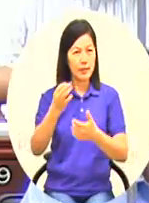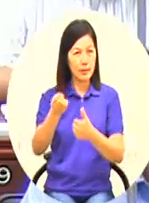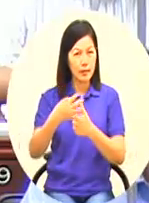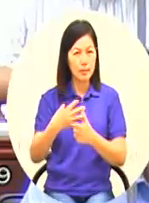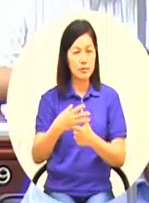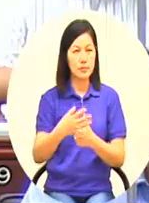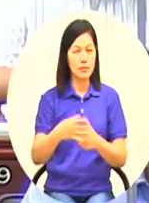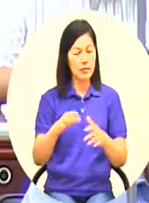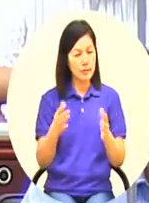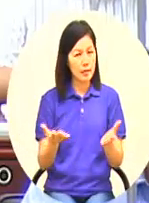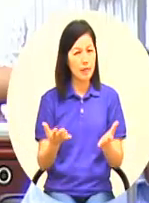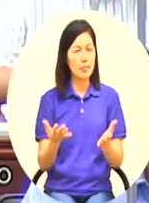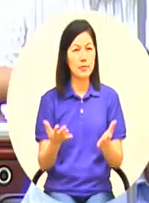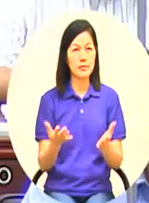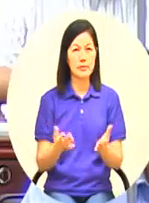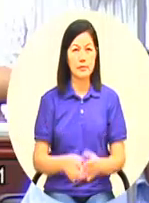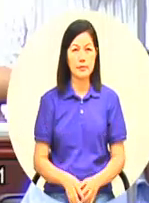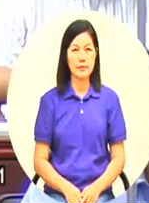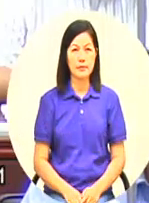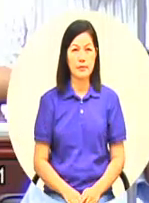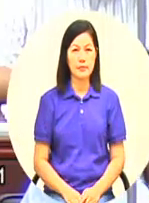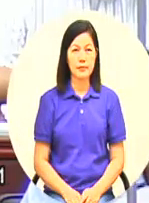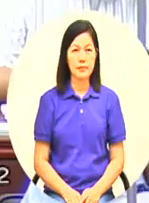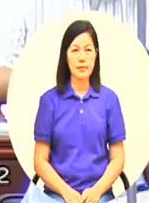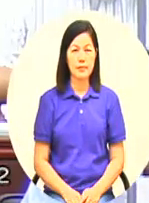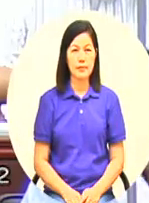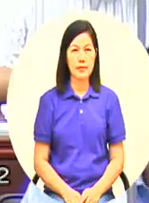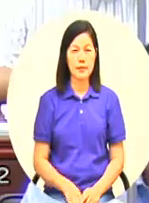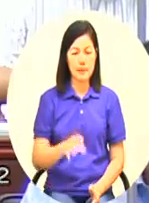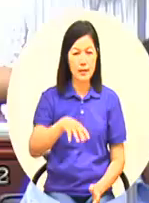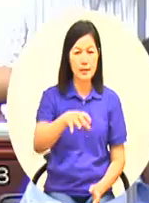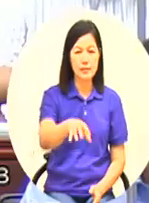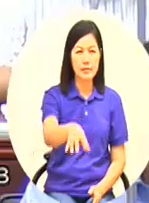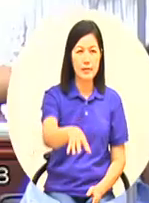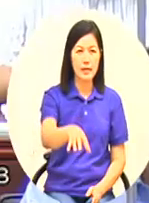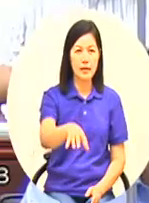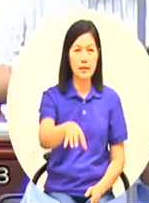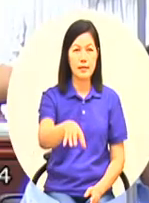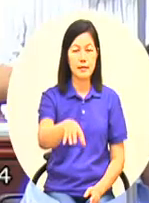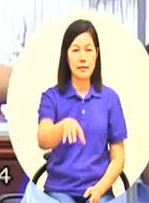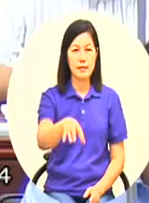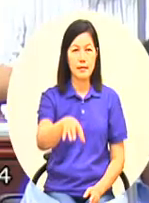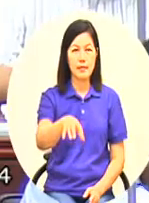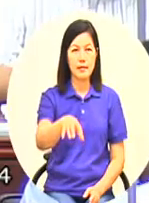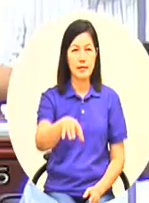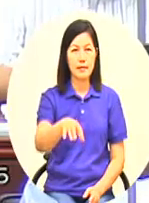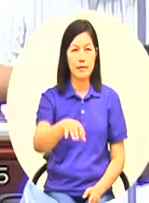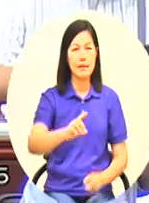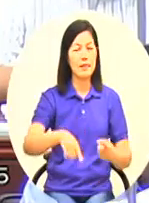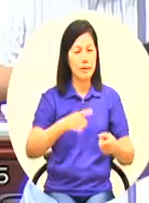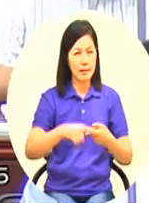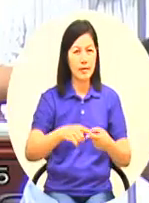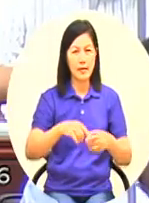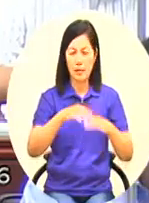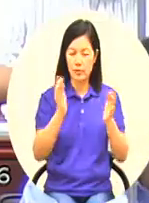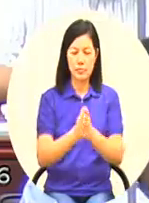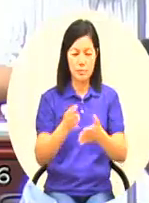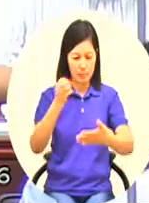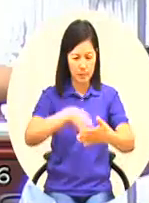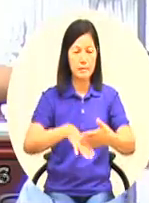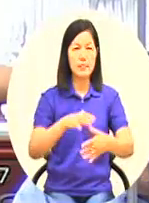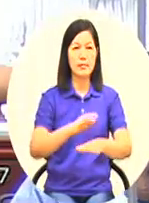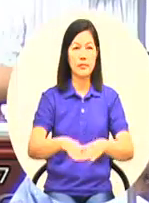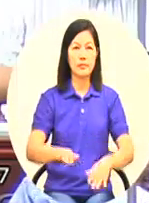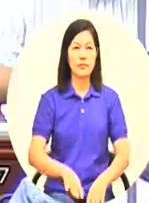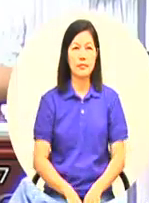的大部分的一个站的地方，点的地方应该都会纳进去。那有一